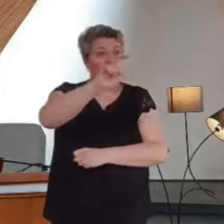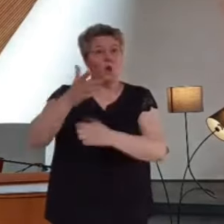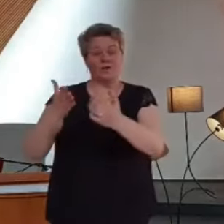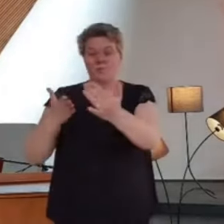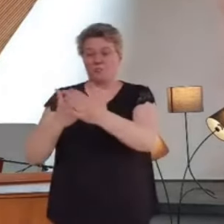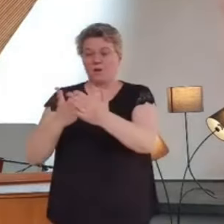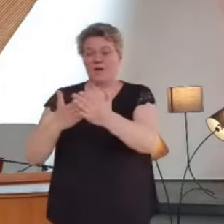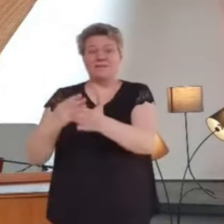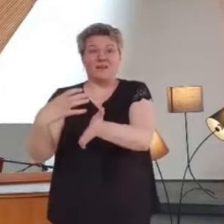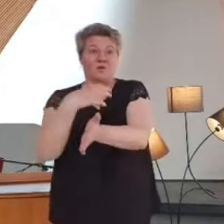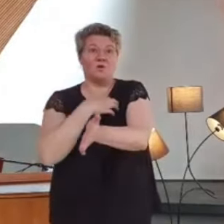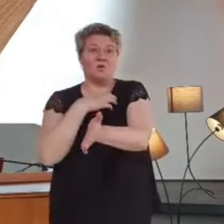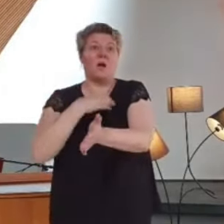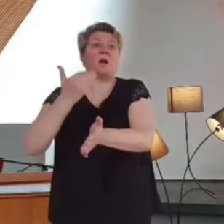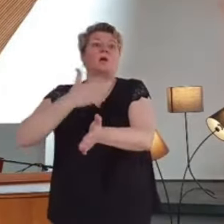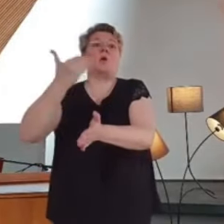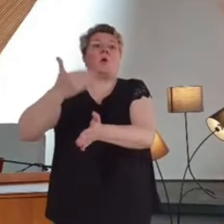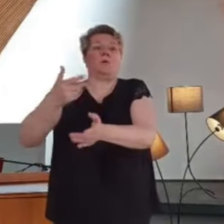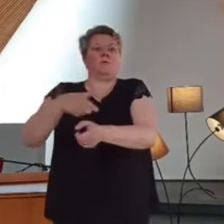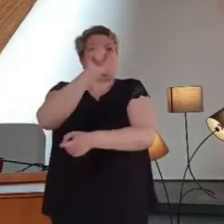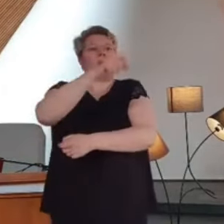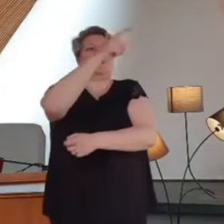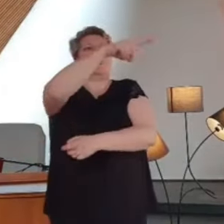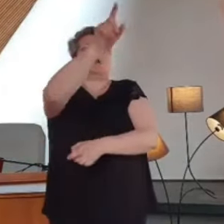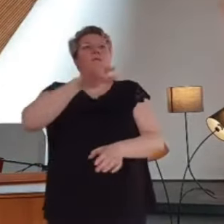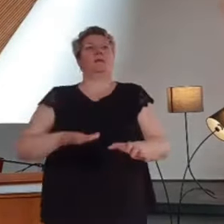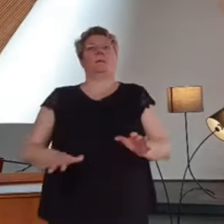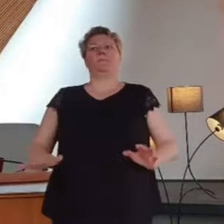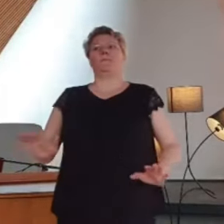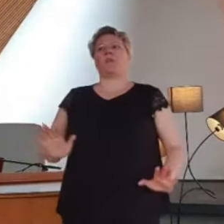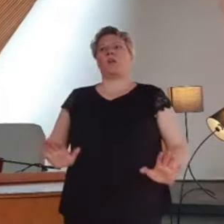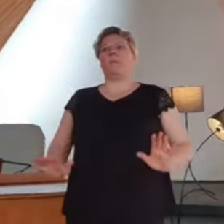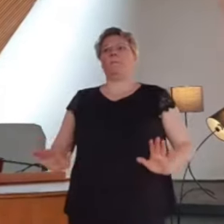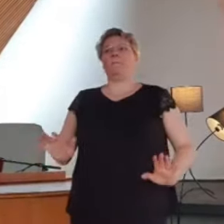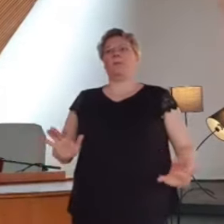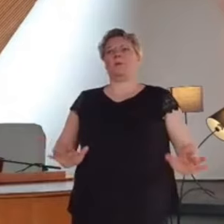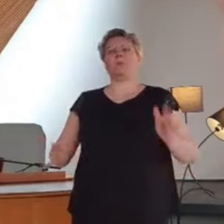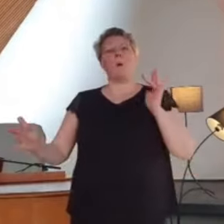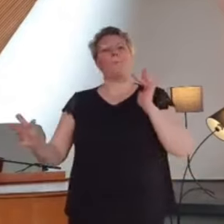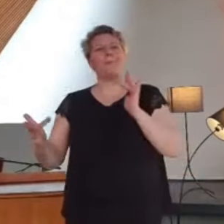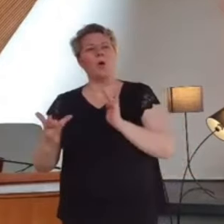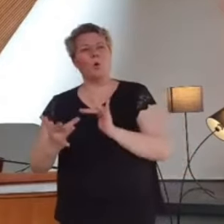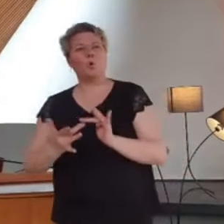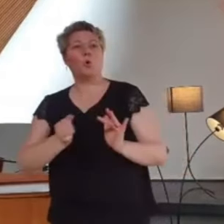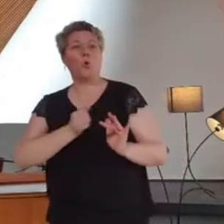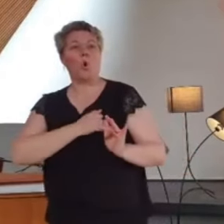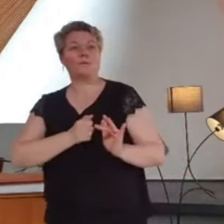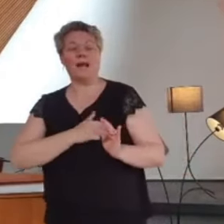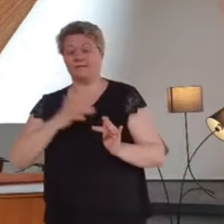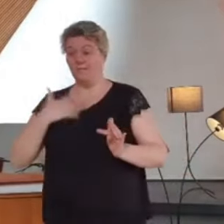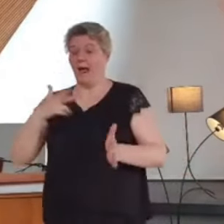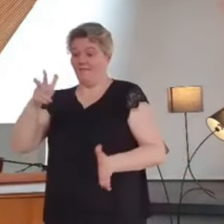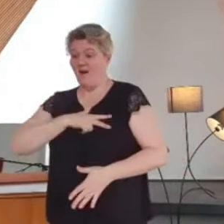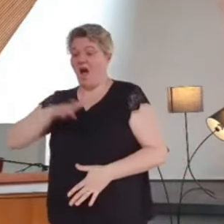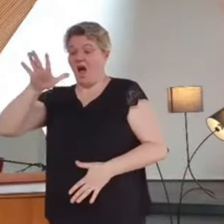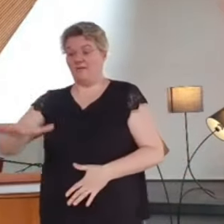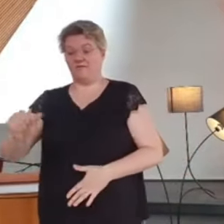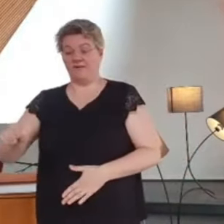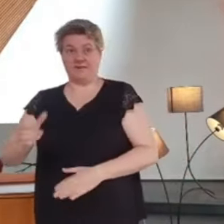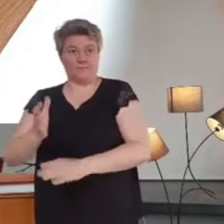Behinderungen auf große Berührungsängste stoßen. Mal wortwörtlich und mal im übertragenen Sinn.